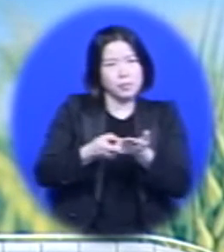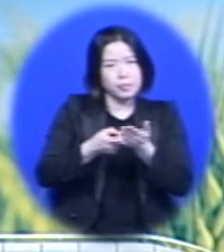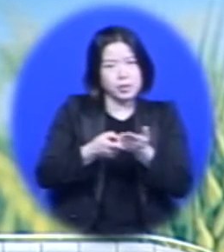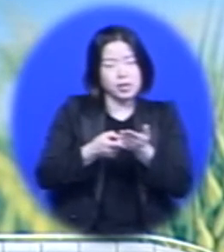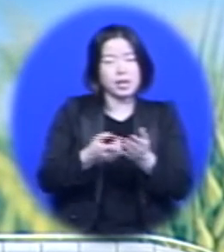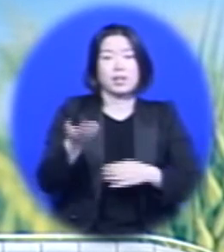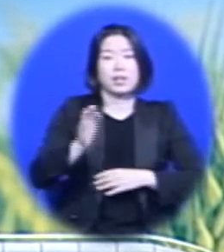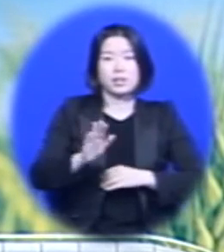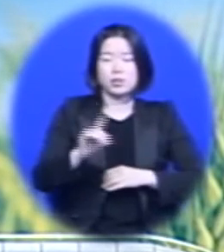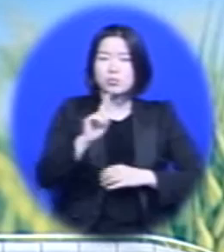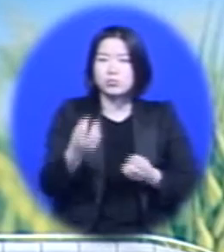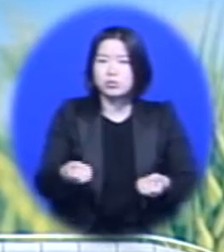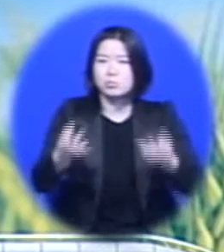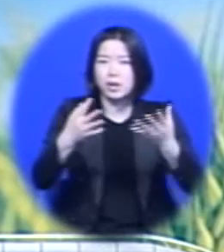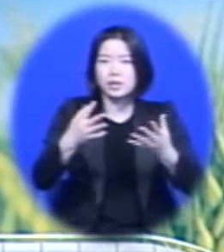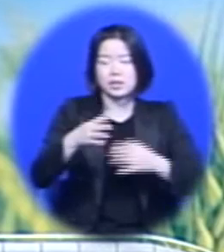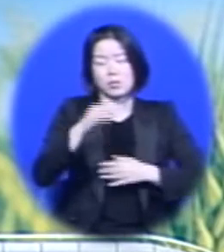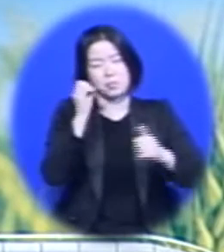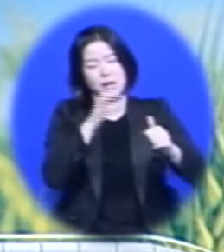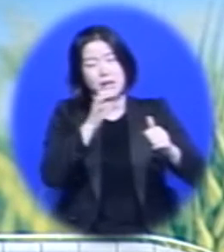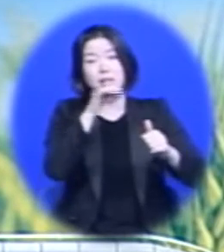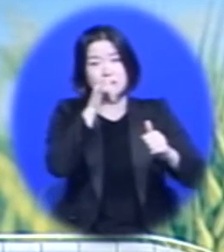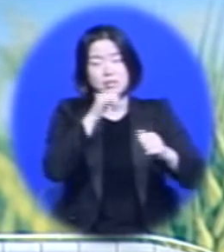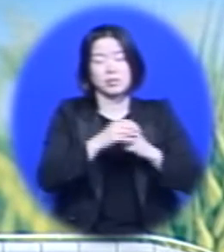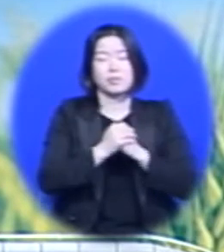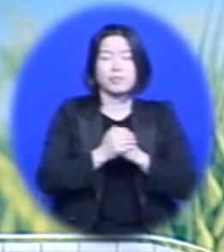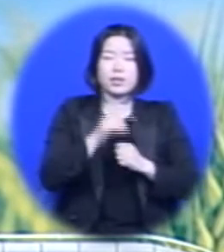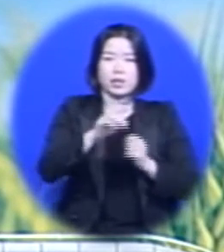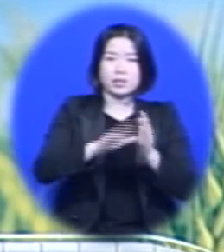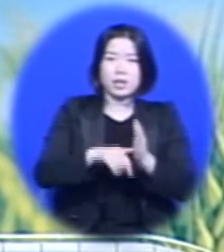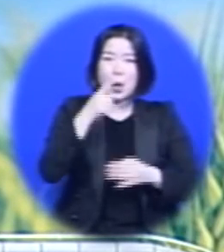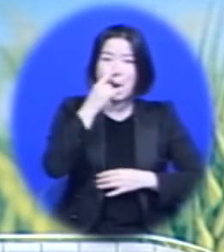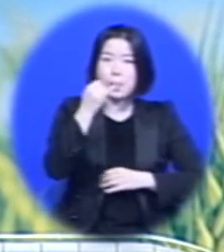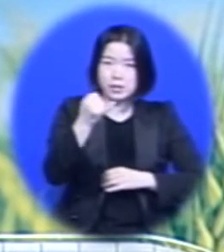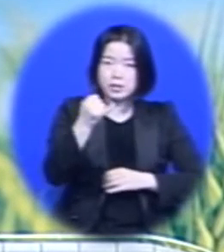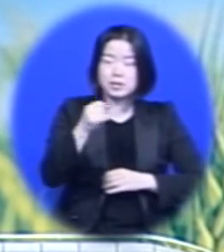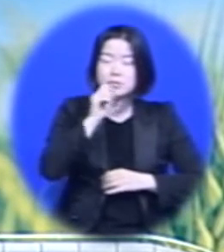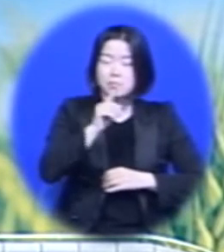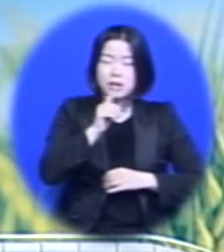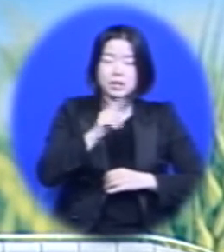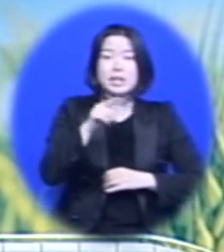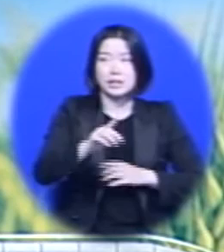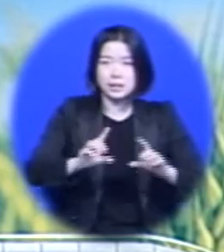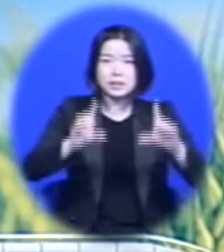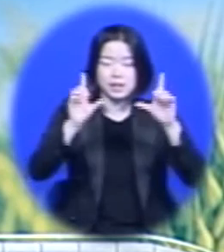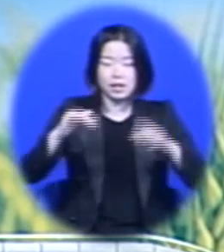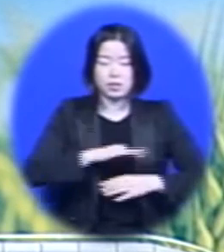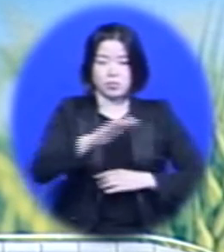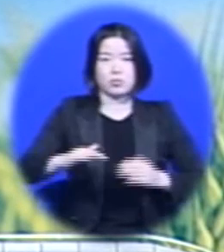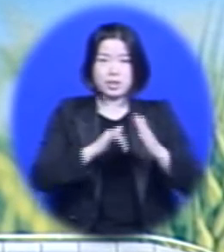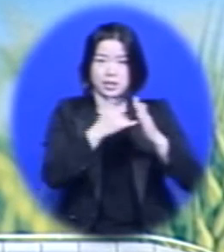하느냐고 하는 비난을 듣고 그 어머니가 한 이야기가 그날이야말로 우리 가족에게